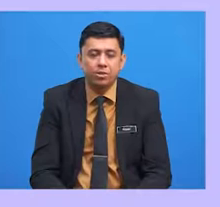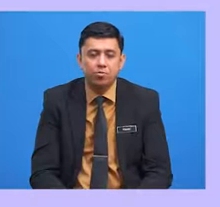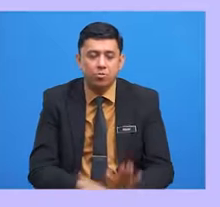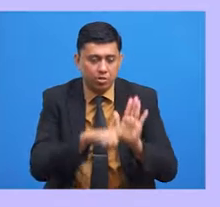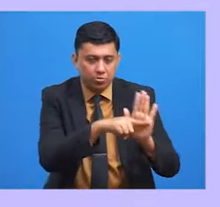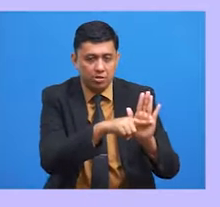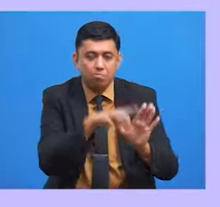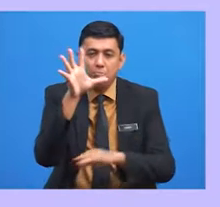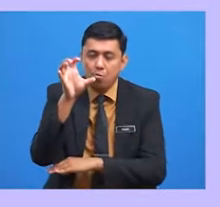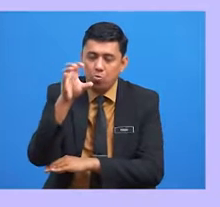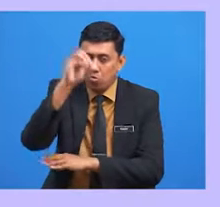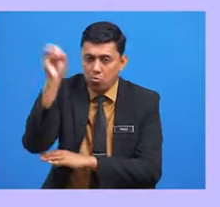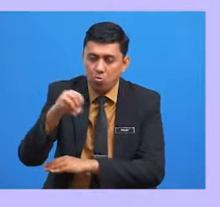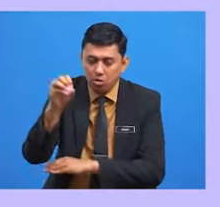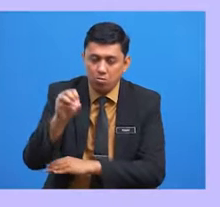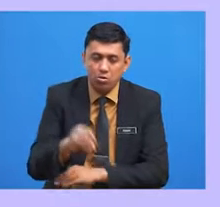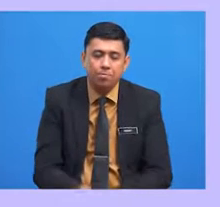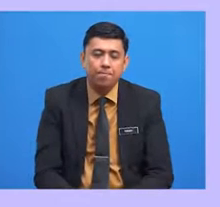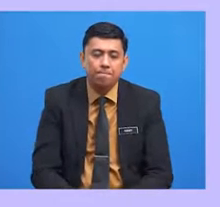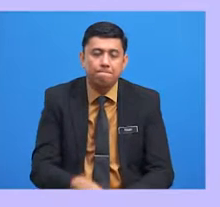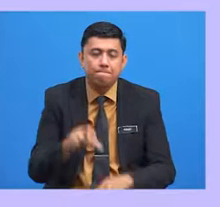negatif 50% bahagi